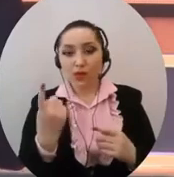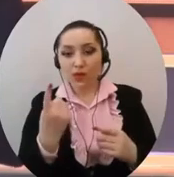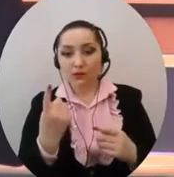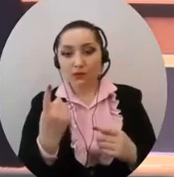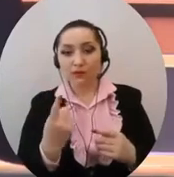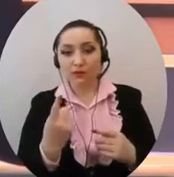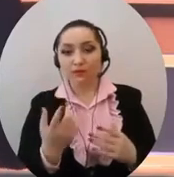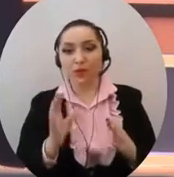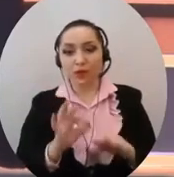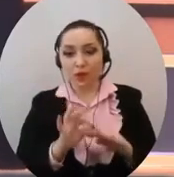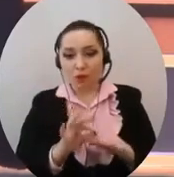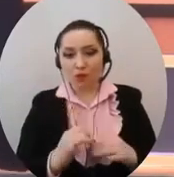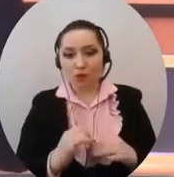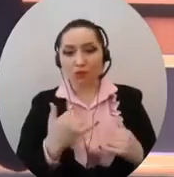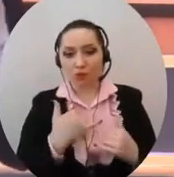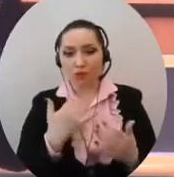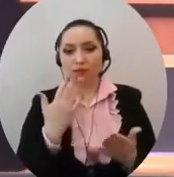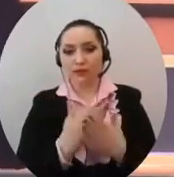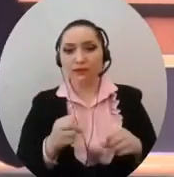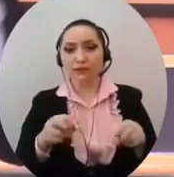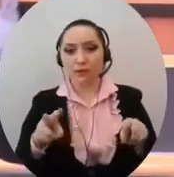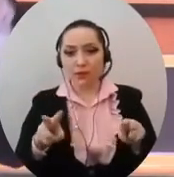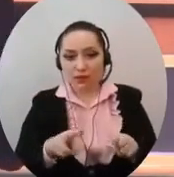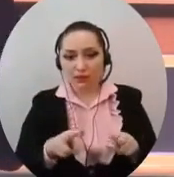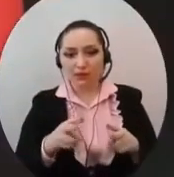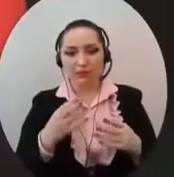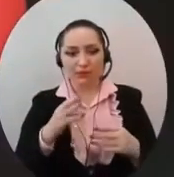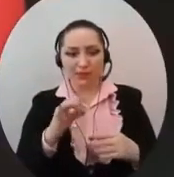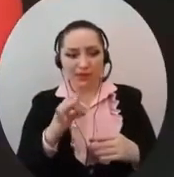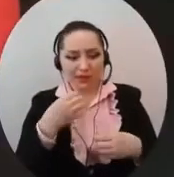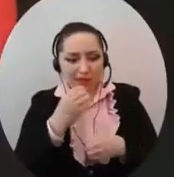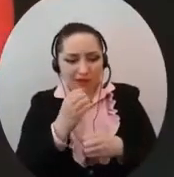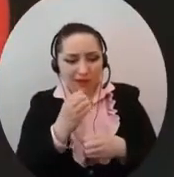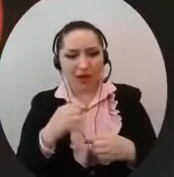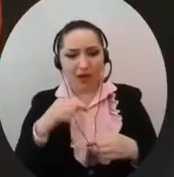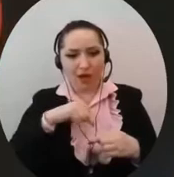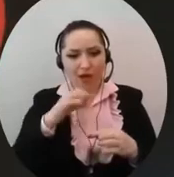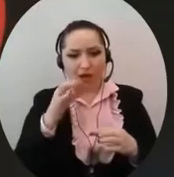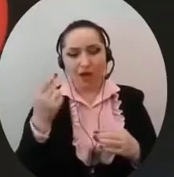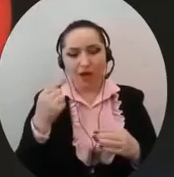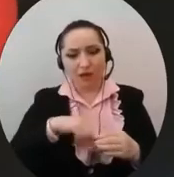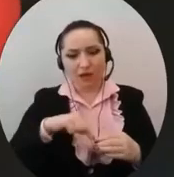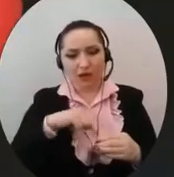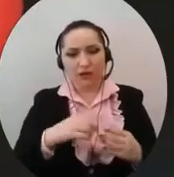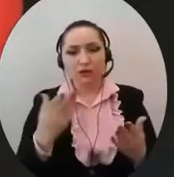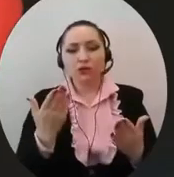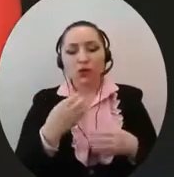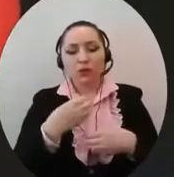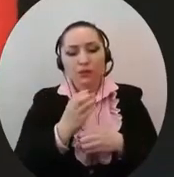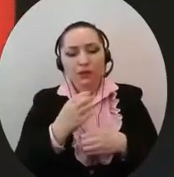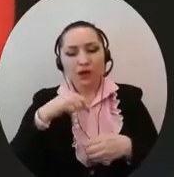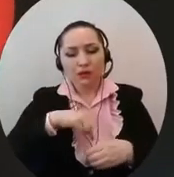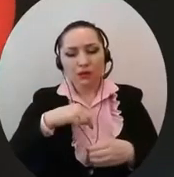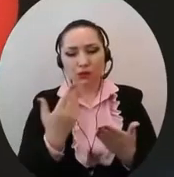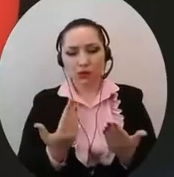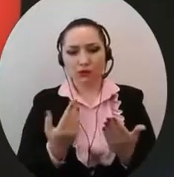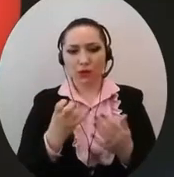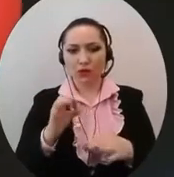нас есть специальная микробиота, это микроорганизмы. Как думаете, сколько микроорганизмов живет на коже? Есть